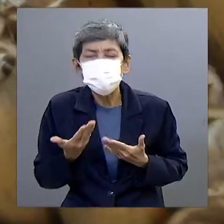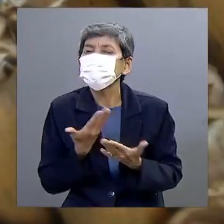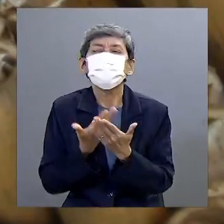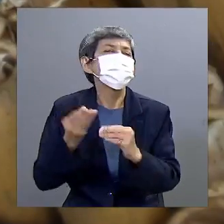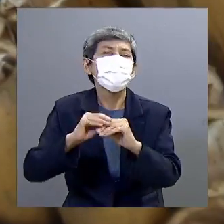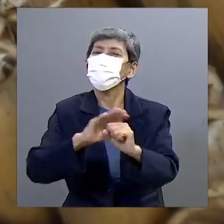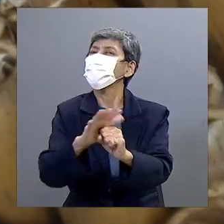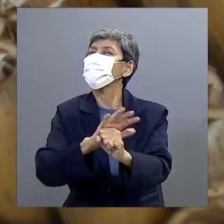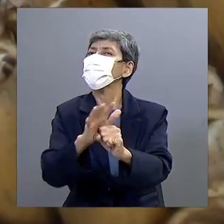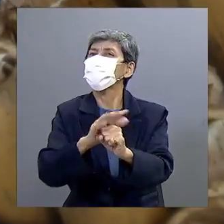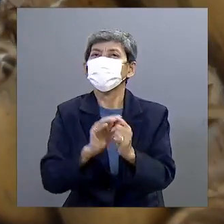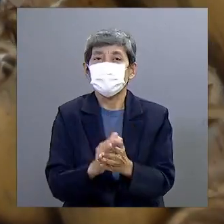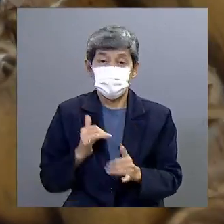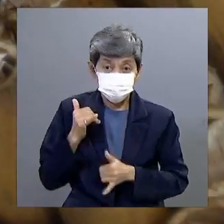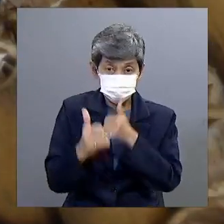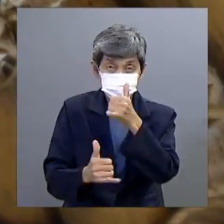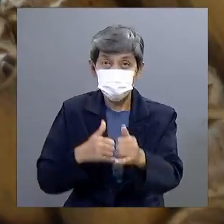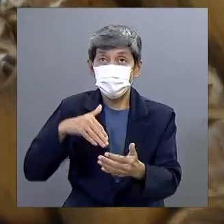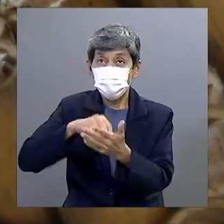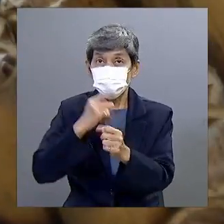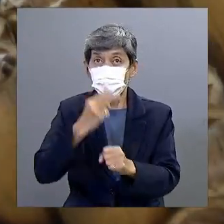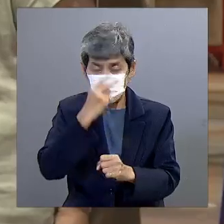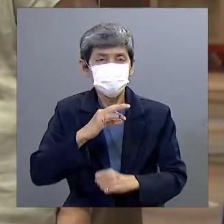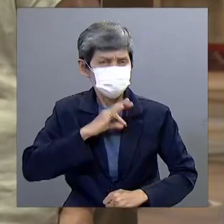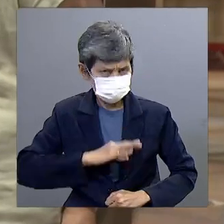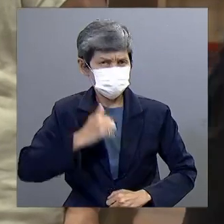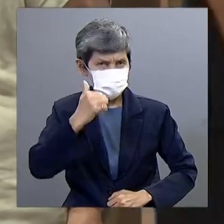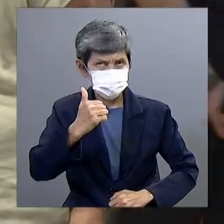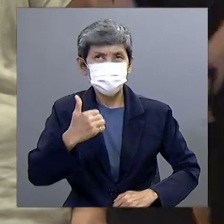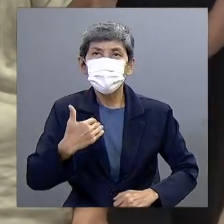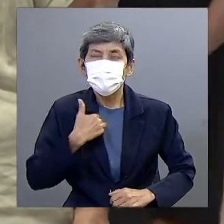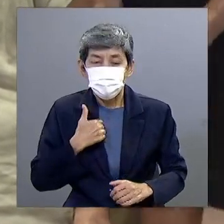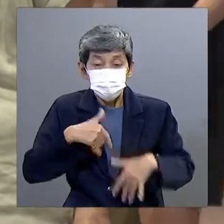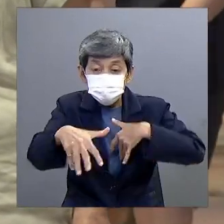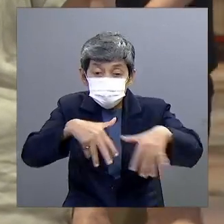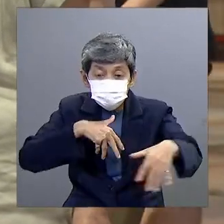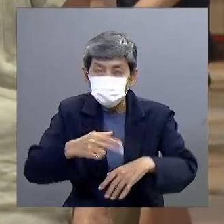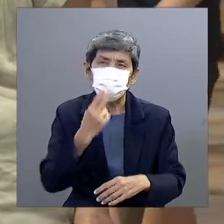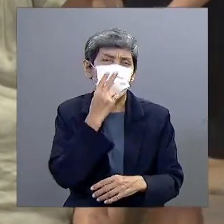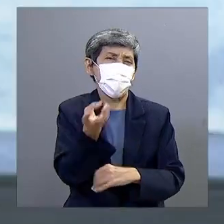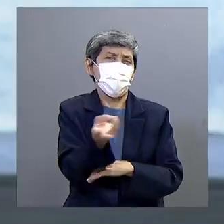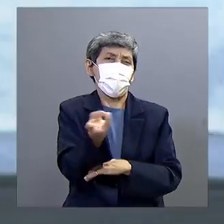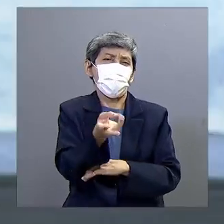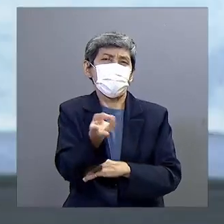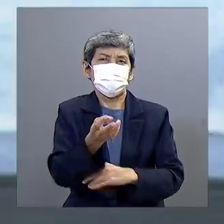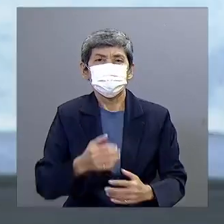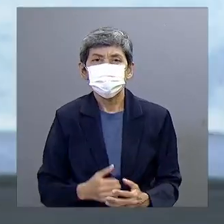นผู้มาใช้บริการที่ศูนย์การค้าตอนนี้บรรยากาศดีขึ้นนะคะแต่ว่าจำนวนผู้ใช้บริการยังต่ำกว่าเป้าหมายค่ะ